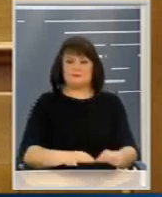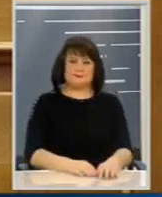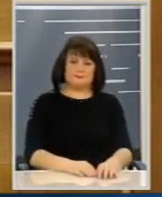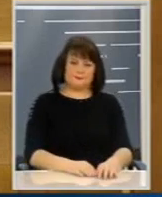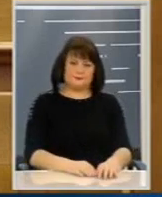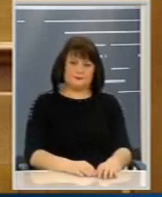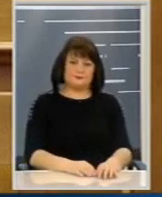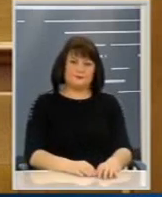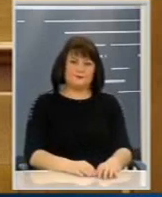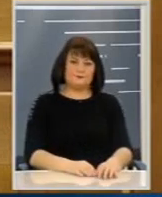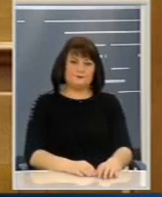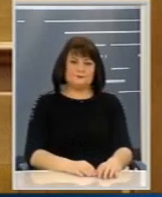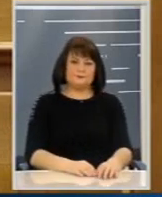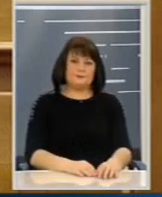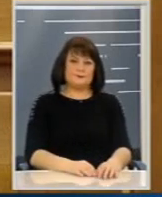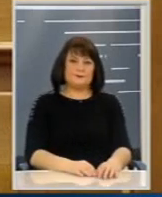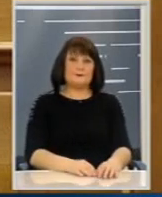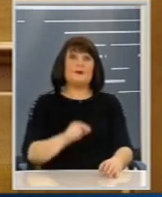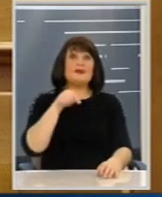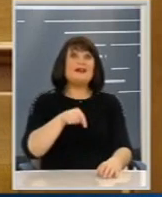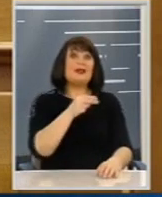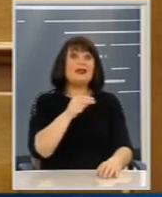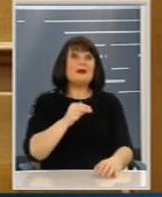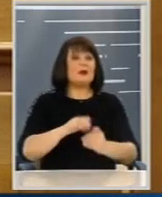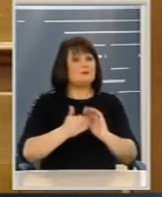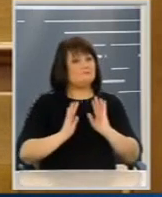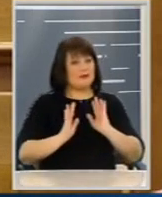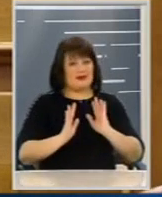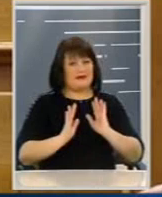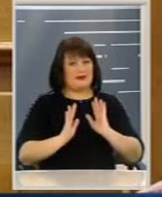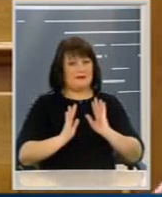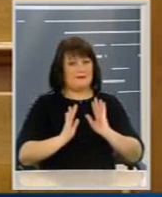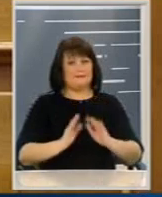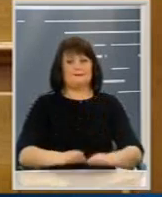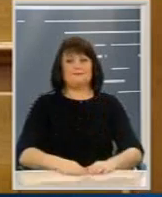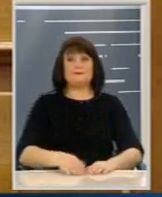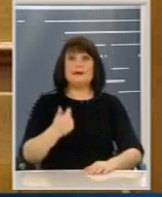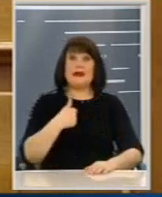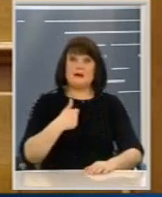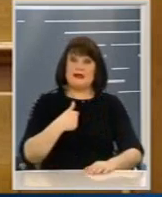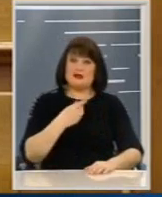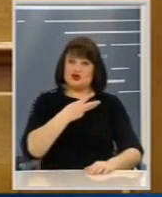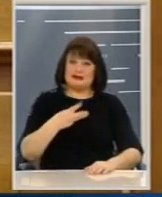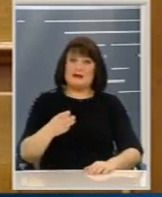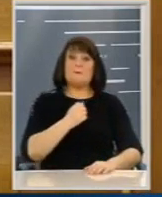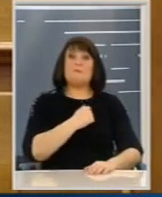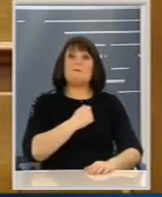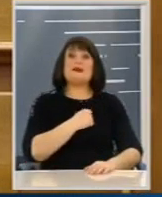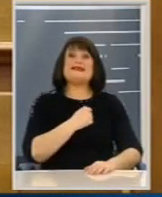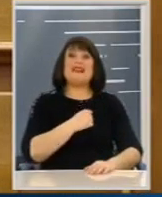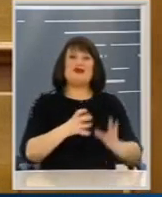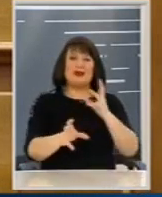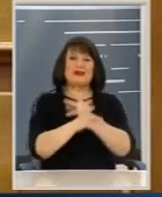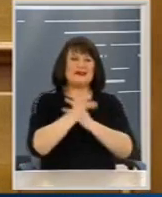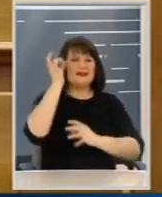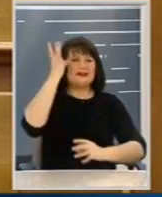Αυτή η συζήτηση όμως, κύριε Μητσοτάκη, μας δεν μας αφορά. Για τη δική μας αντίληψη, ο χουλιγκανισμός